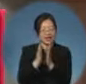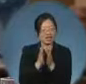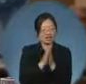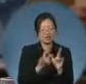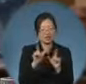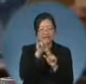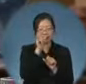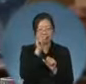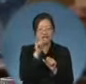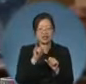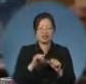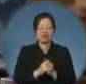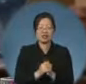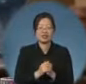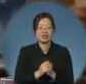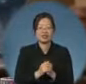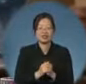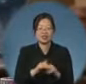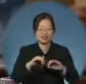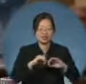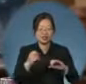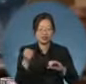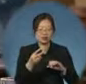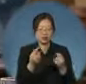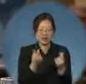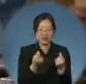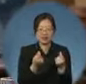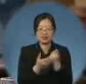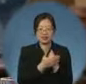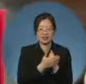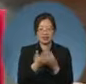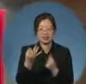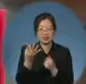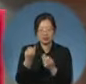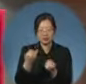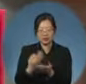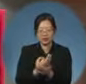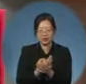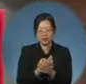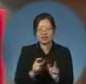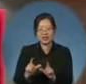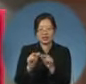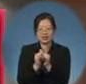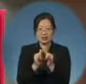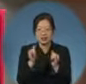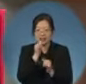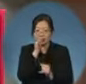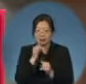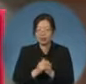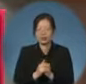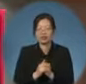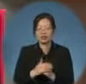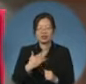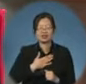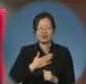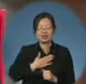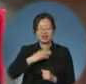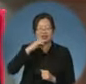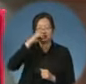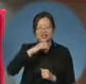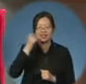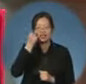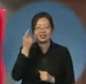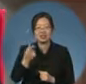자라요 어떤 날은 또 갈 많이 벌고 빼 또 같이 하는 거죠 오늘 많이 벌면서 여서 사는 사람이 있고 나는 그냥